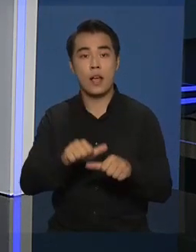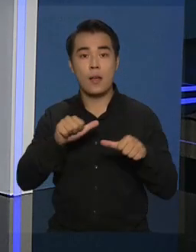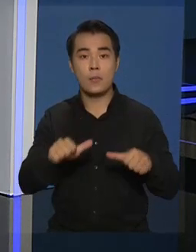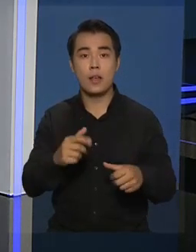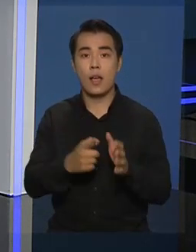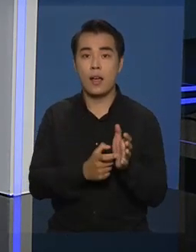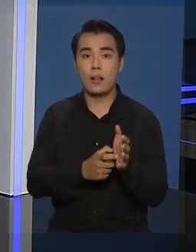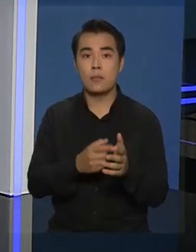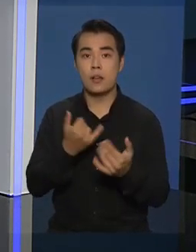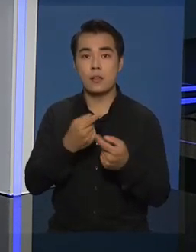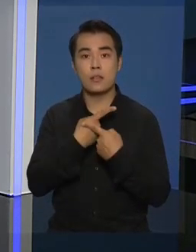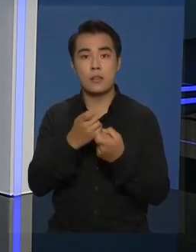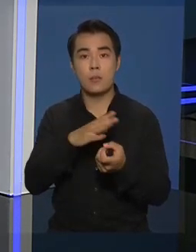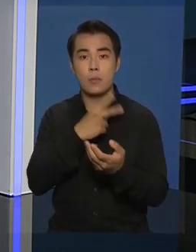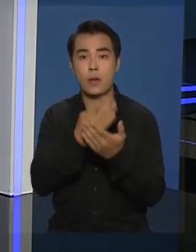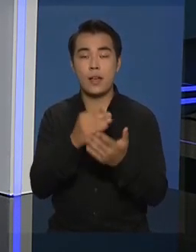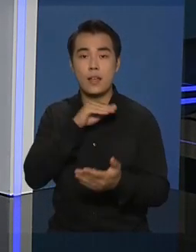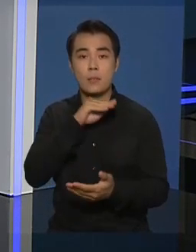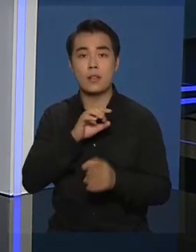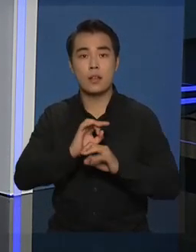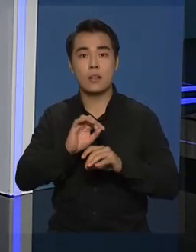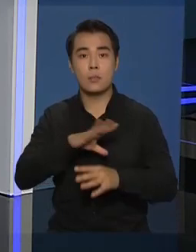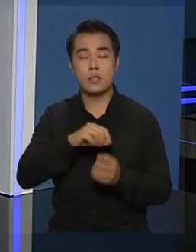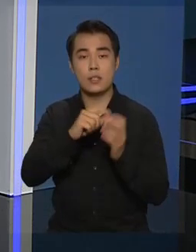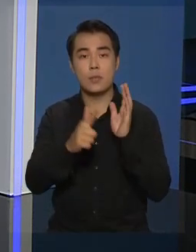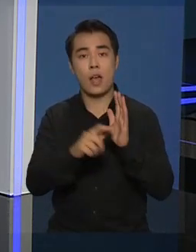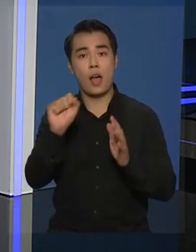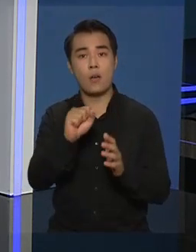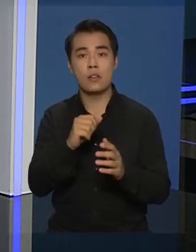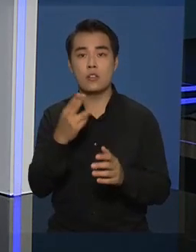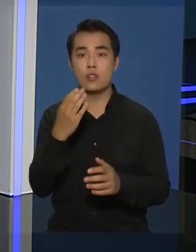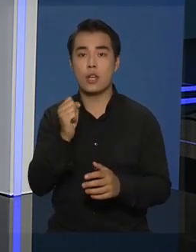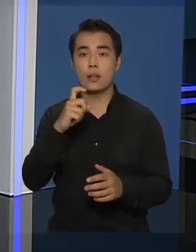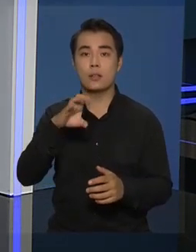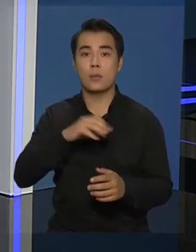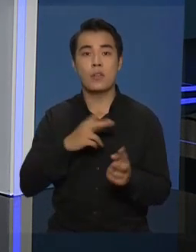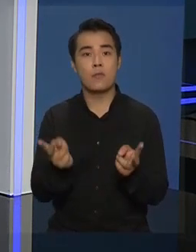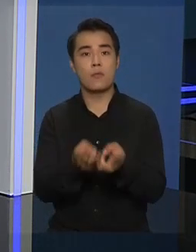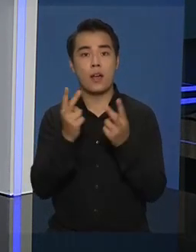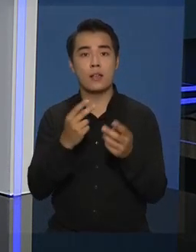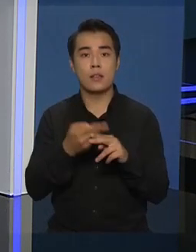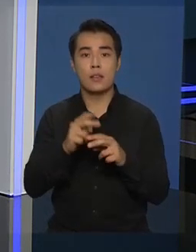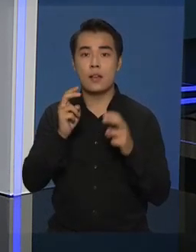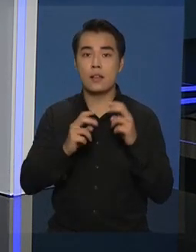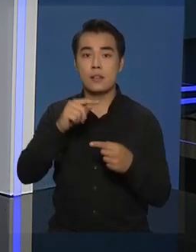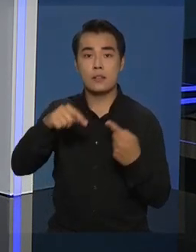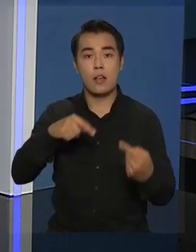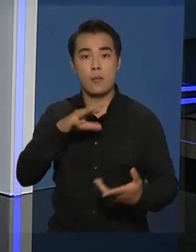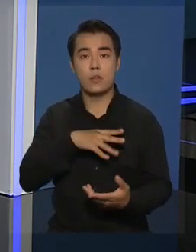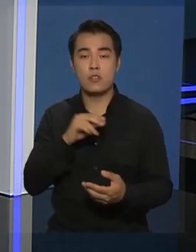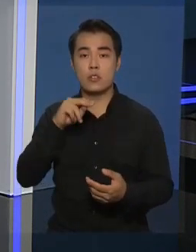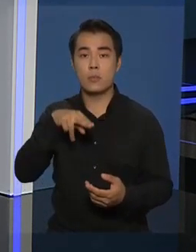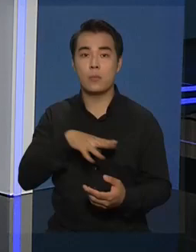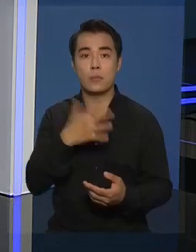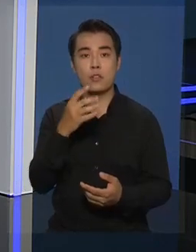Караганде были озвучены выводы экспертов. Напомню, 17 августа на шахте произошло возгорание конвейерной ленты. В результате ЧП